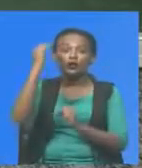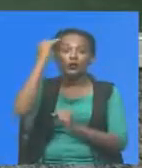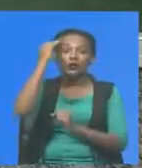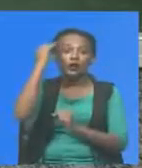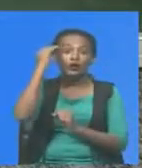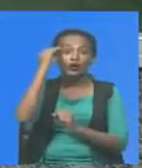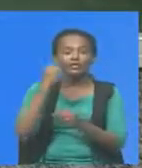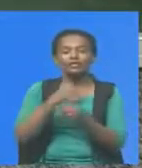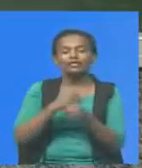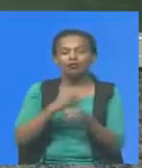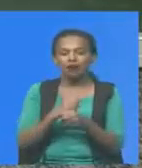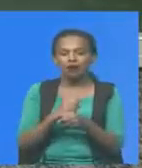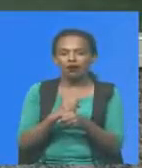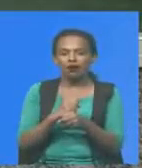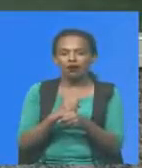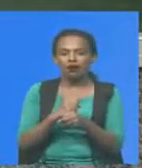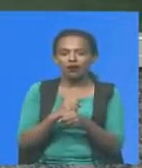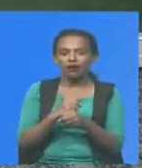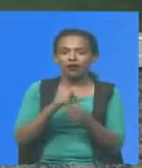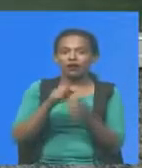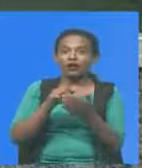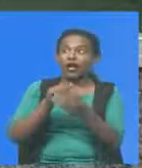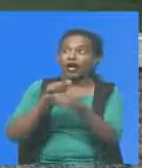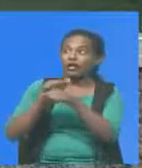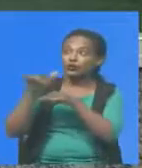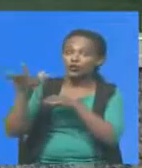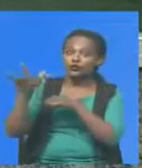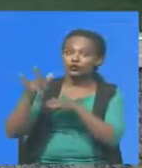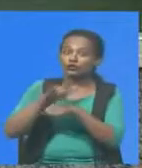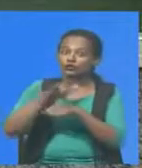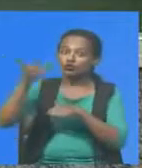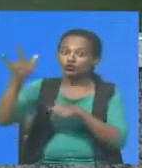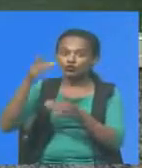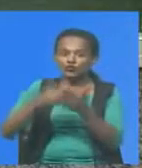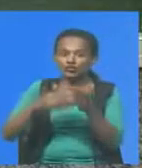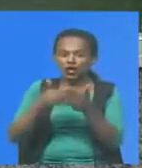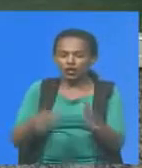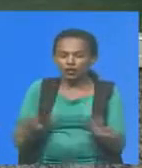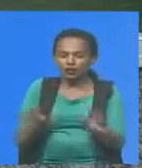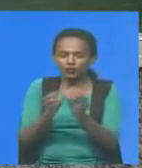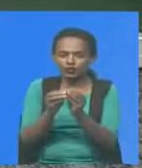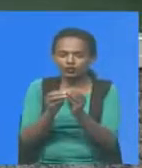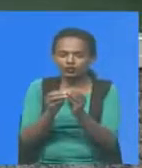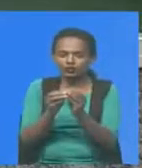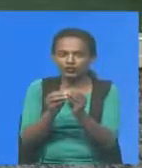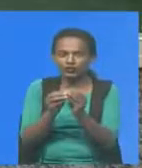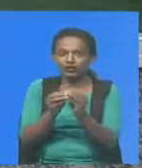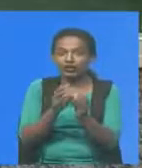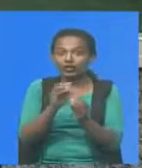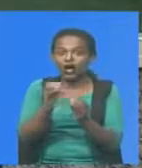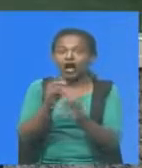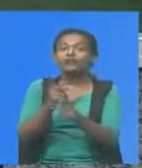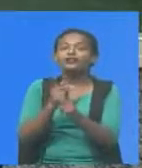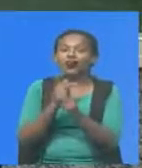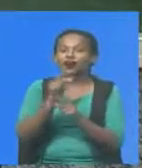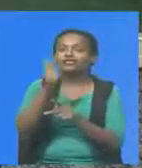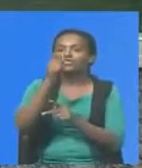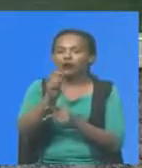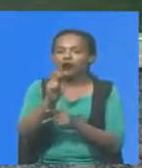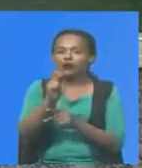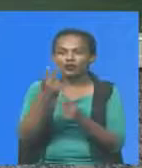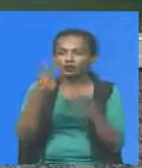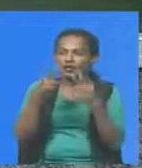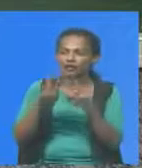ይሰራል። ኤክስፖርት ንግድ የውጭ ምንዛሬ ክምችትን እና አዳም በሚመለከት